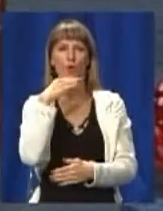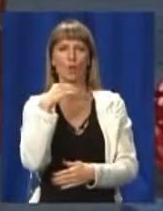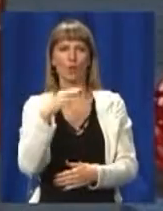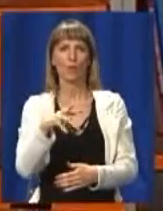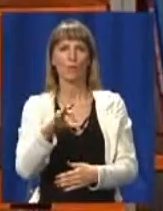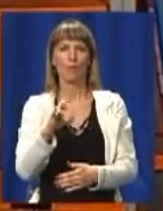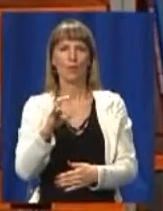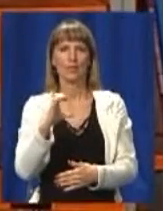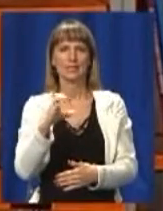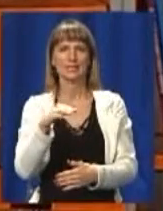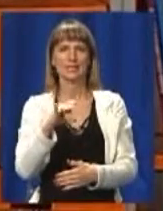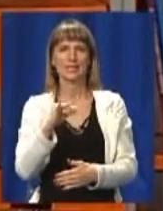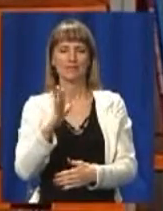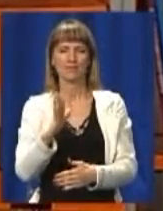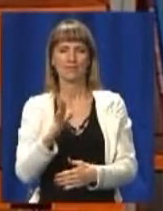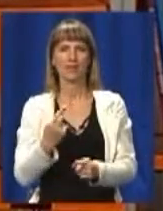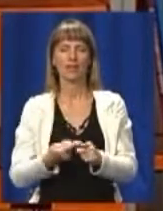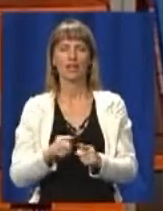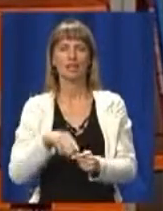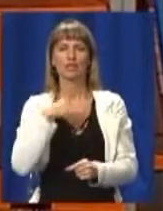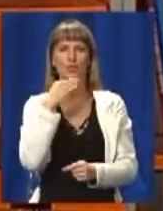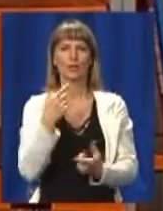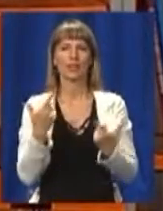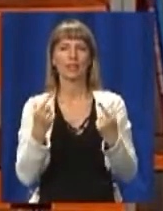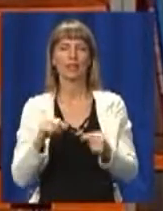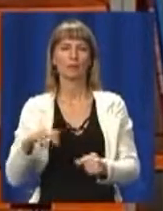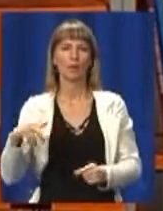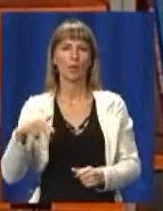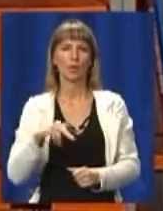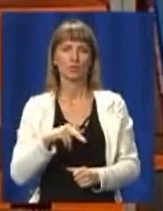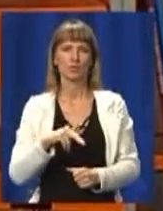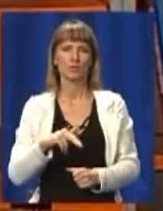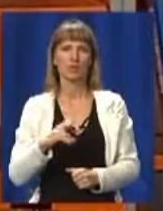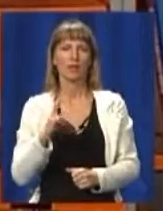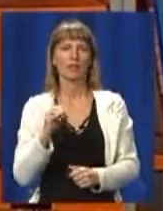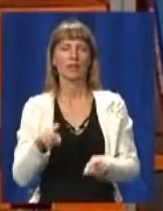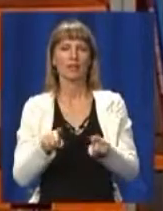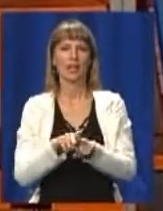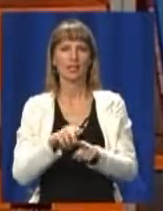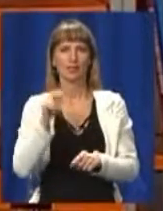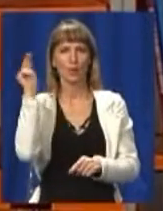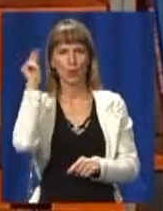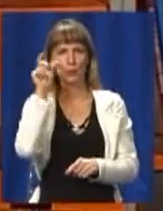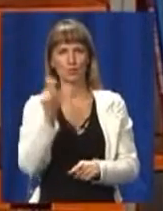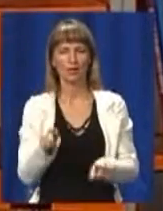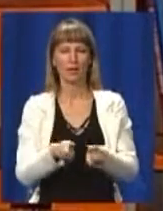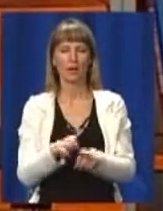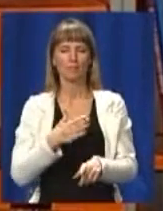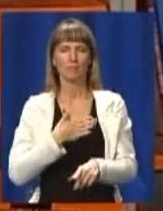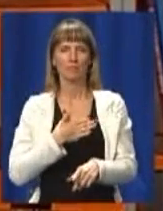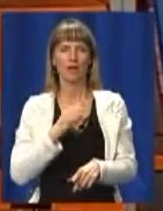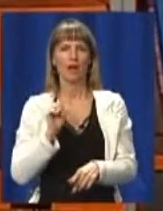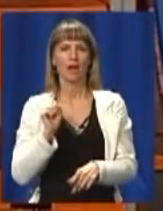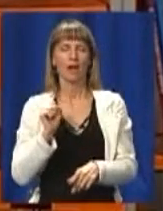таке? Це школа, де приходять не такі учні, як ми, звичайні люди,